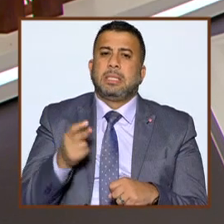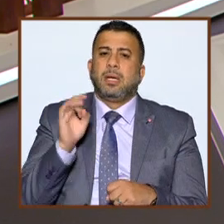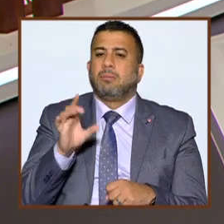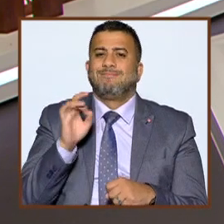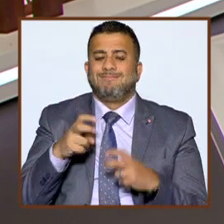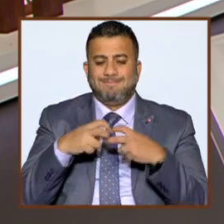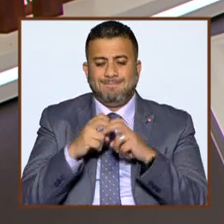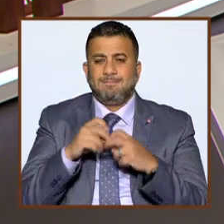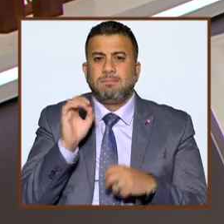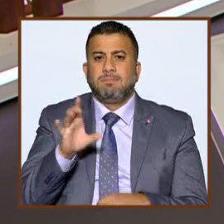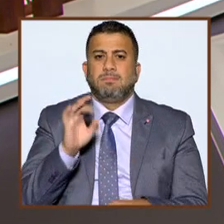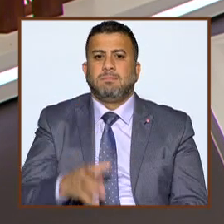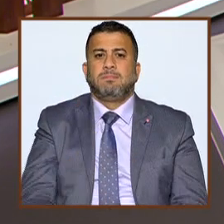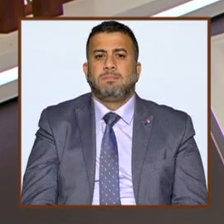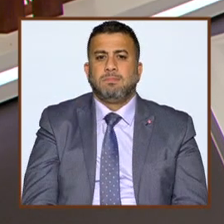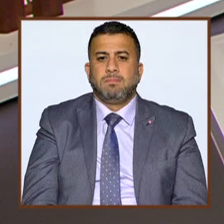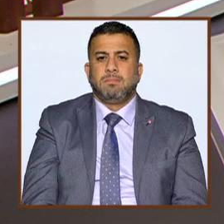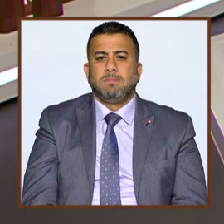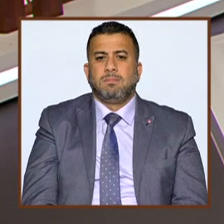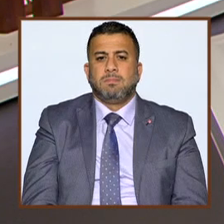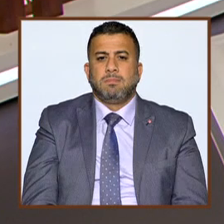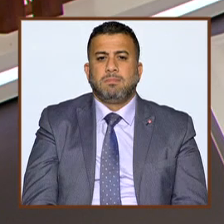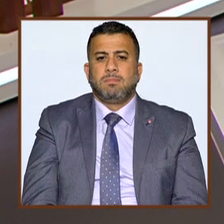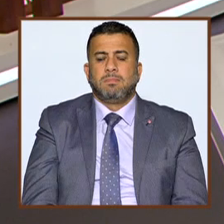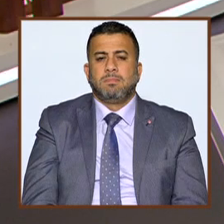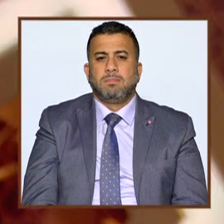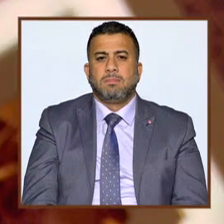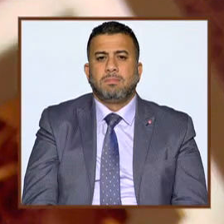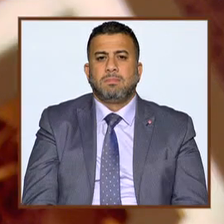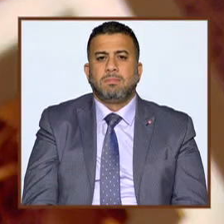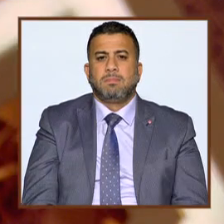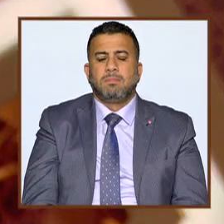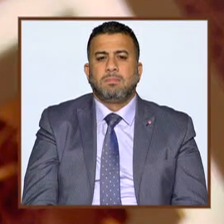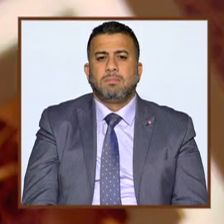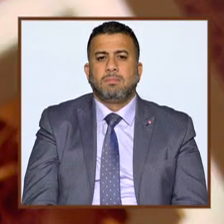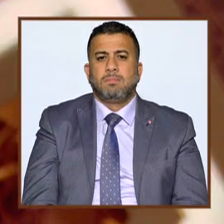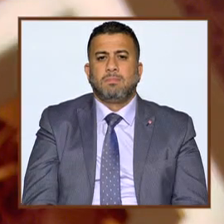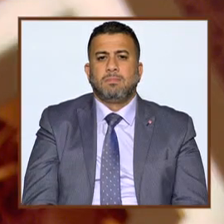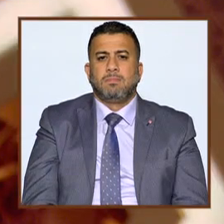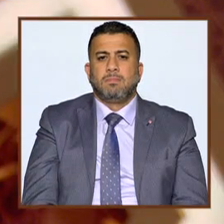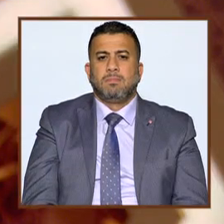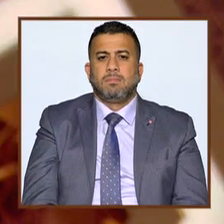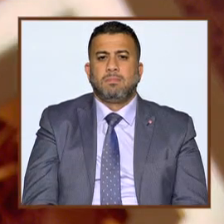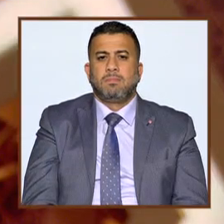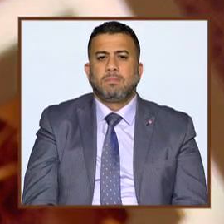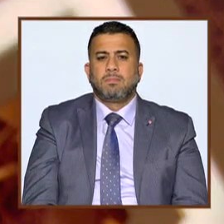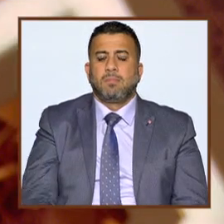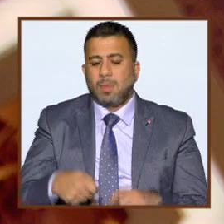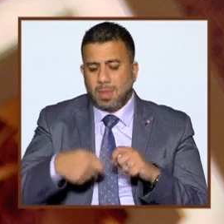جد. قالوا نعم نعم اسمعك يا أبو خالد تفضل. هي قالت لي كاين